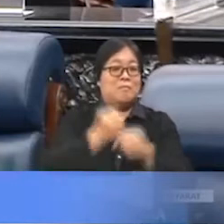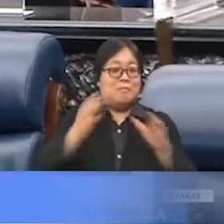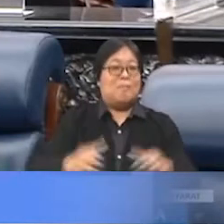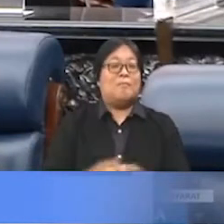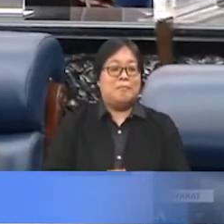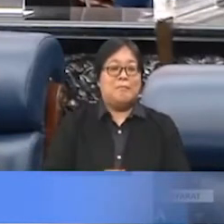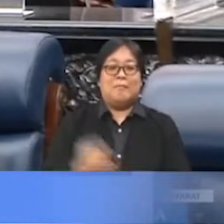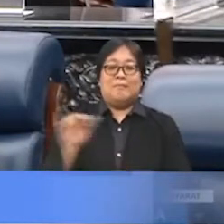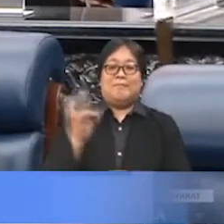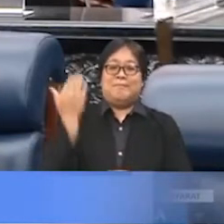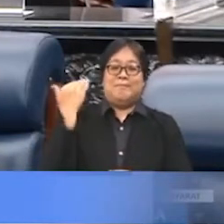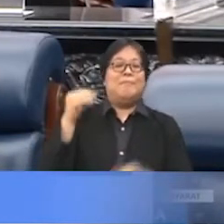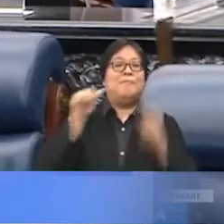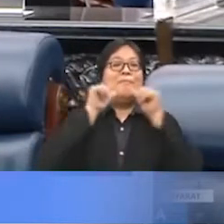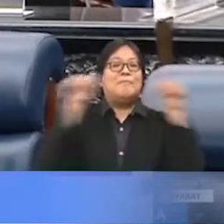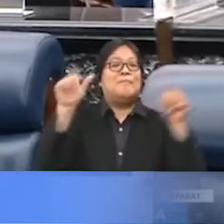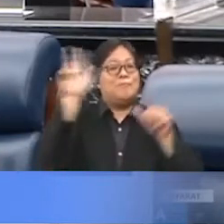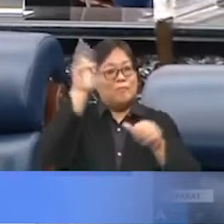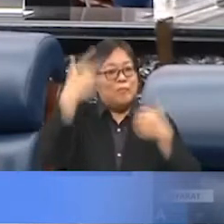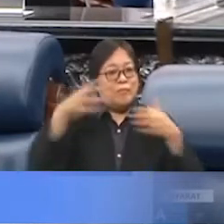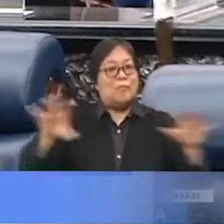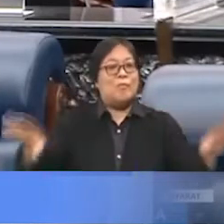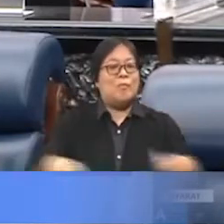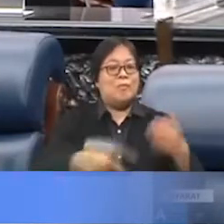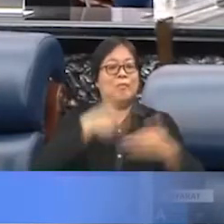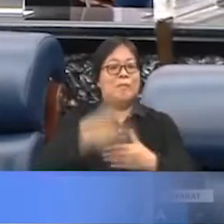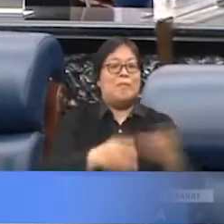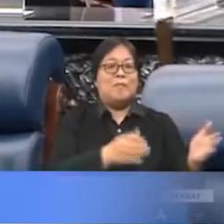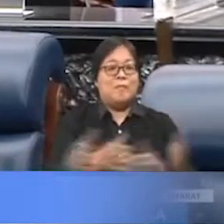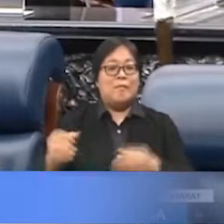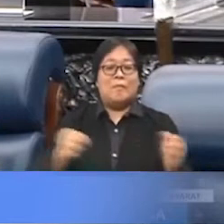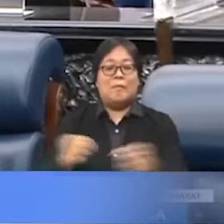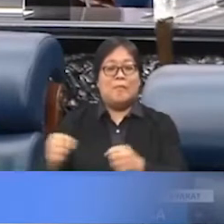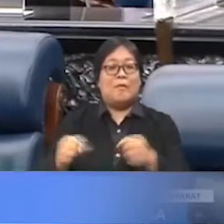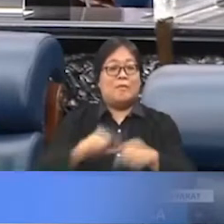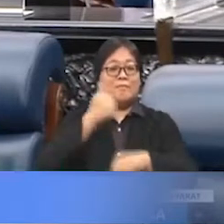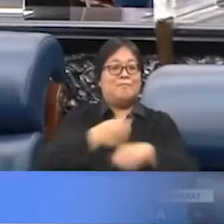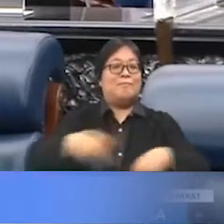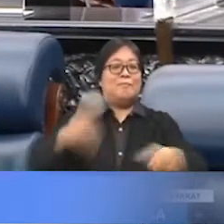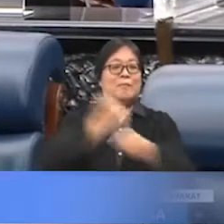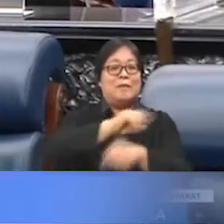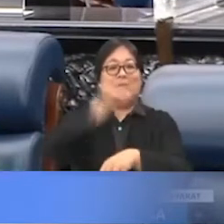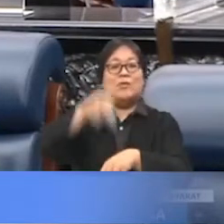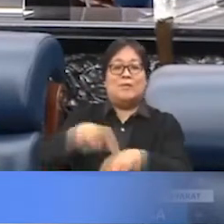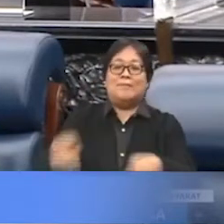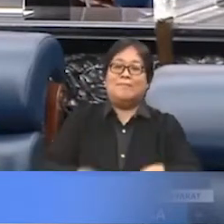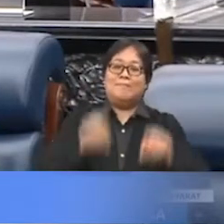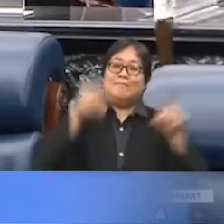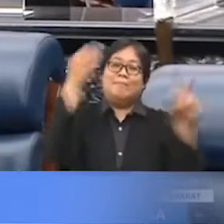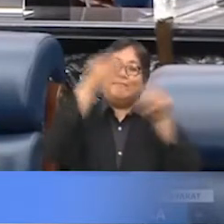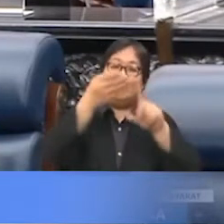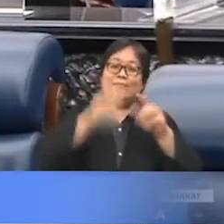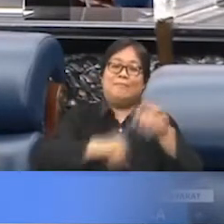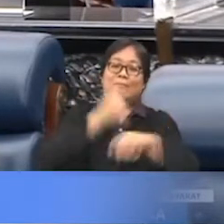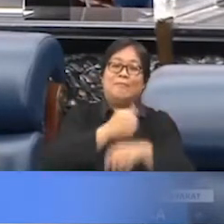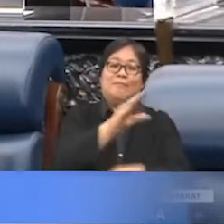今年第二季度的失业率为4.8%，失业人数高达768700人。光是七月份，